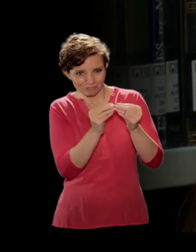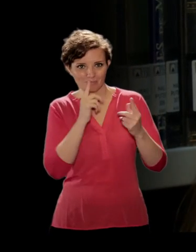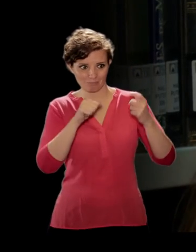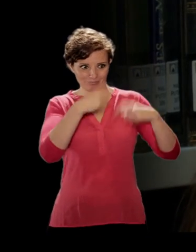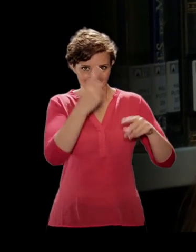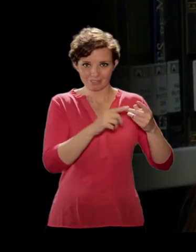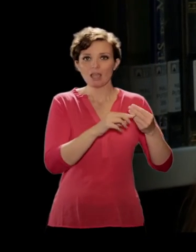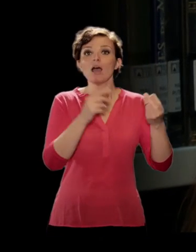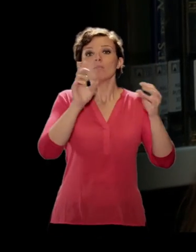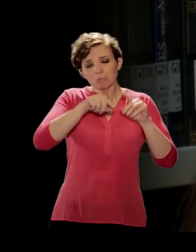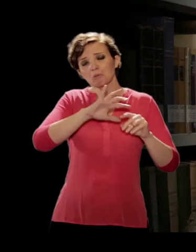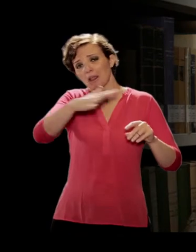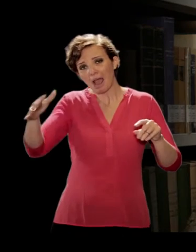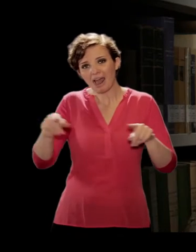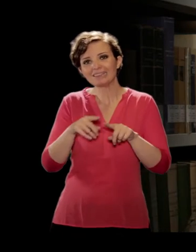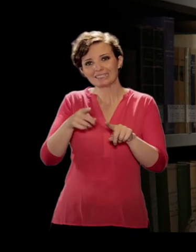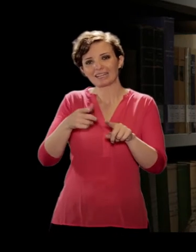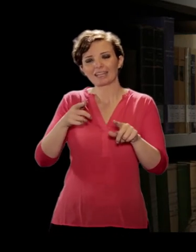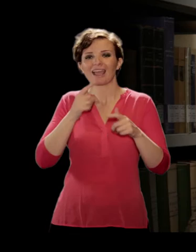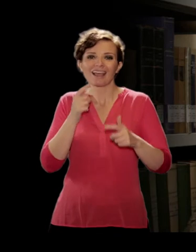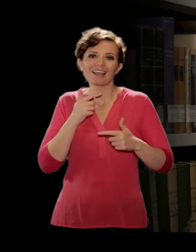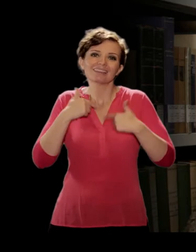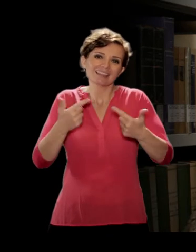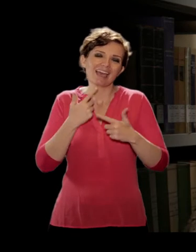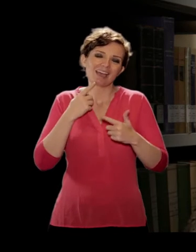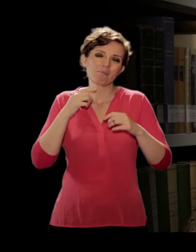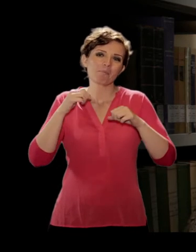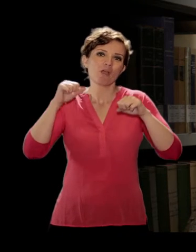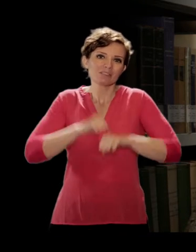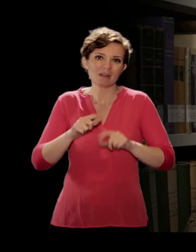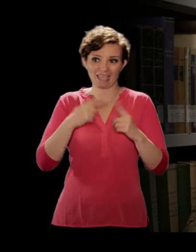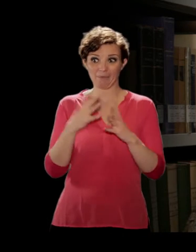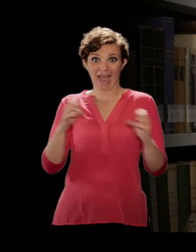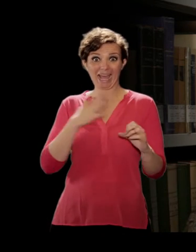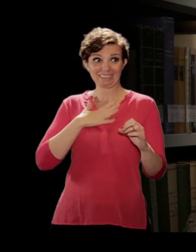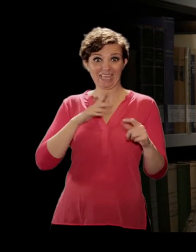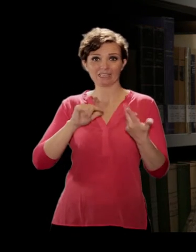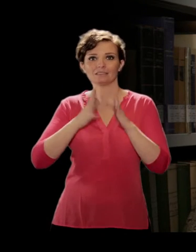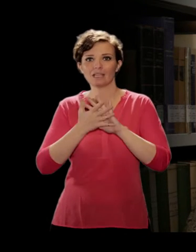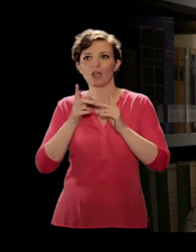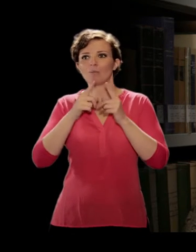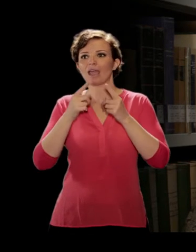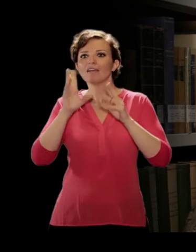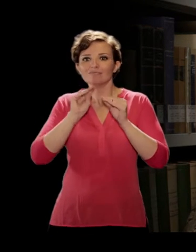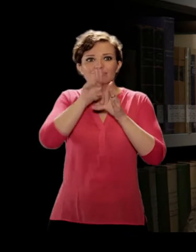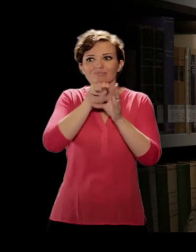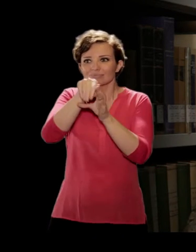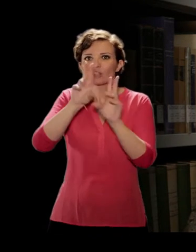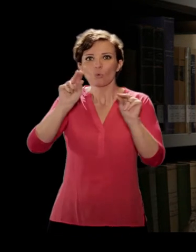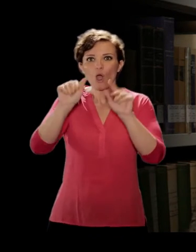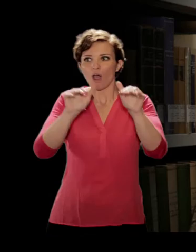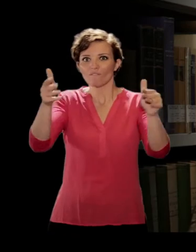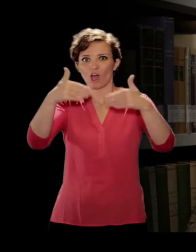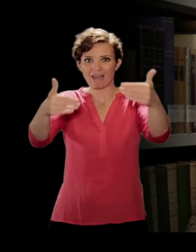applicazione sia su altri ambiti che permetteranno appunto di portare diciamo la nostra azienda verso altri contesti e altri ambiti